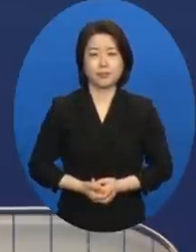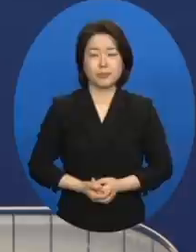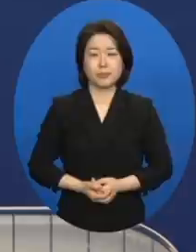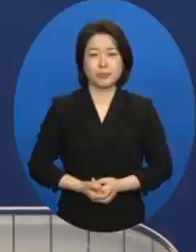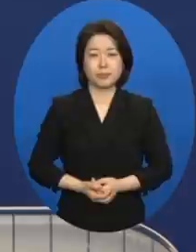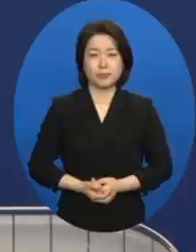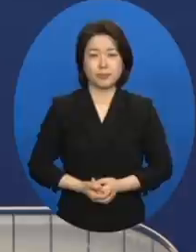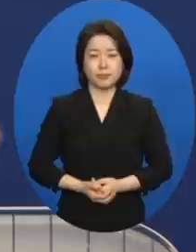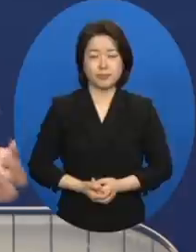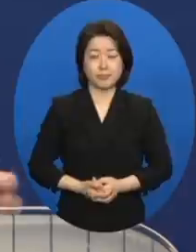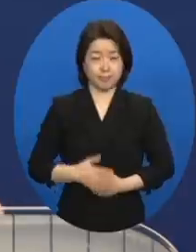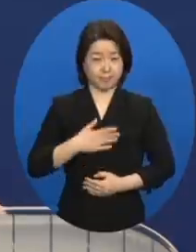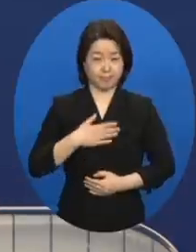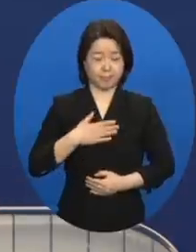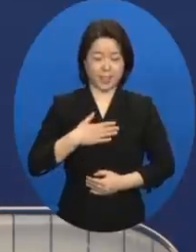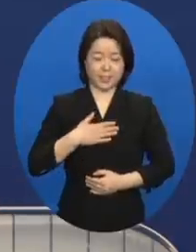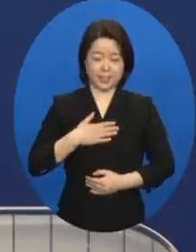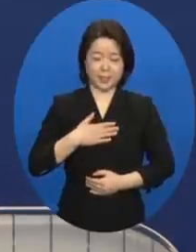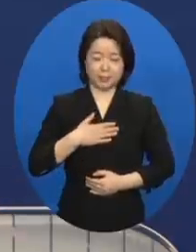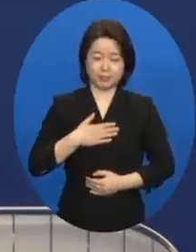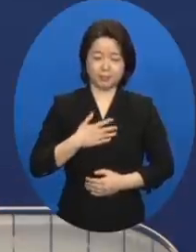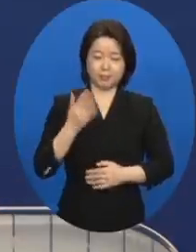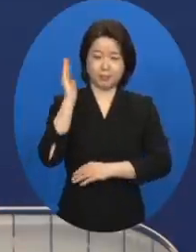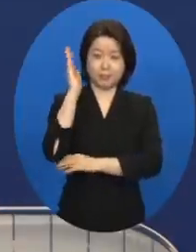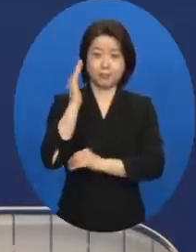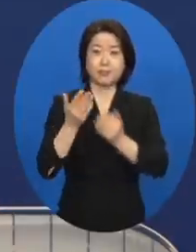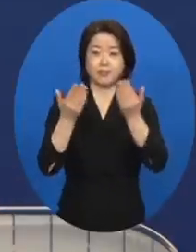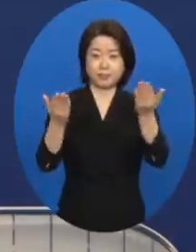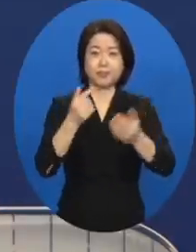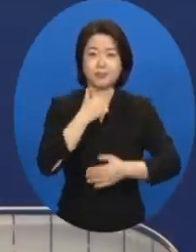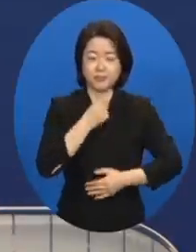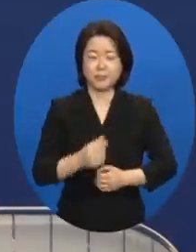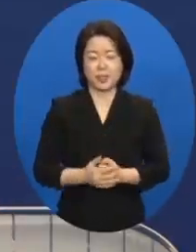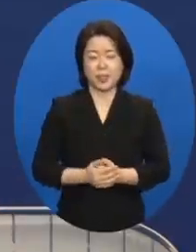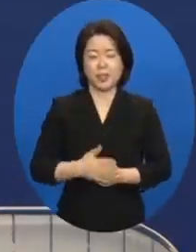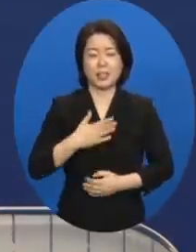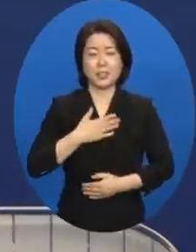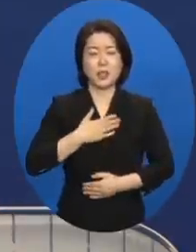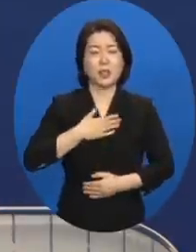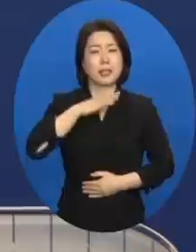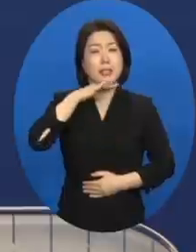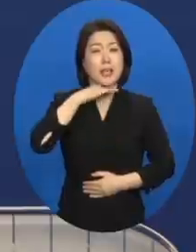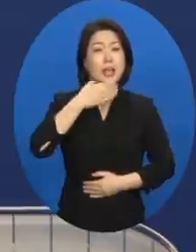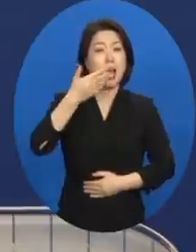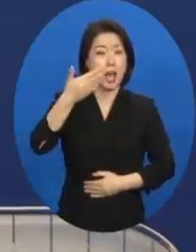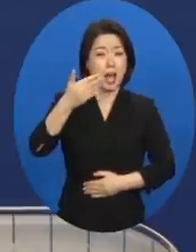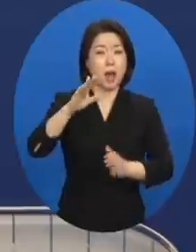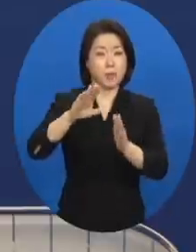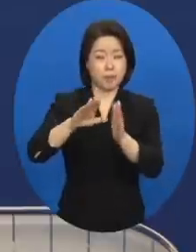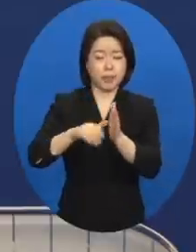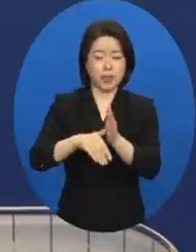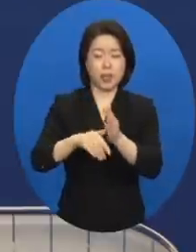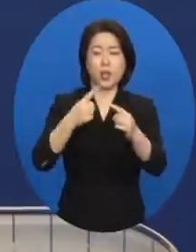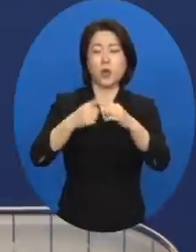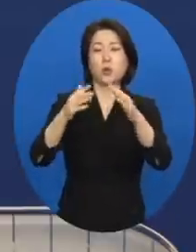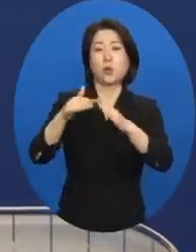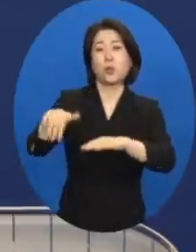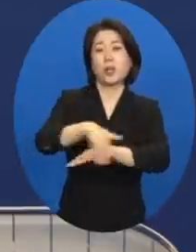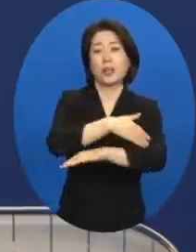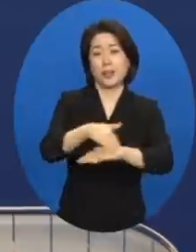제 얘기를 좀 할게요. 저는 9살 때 교회를 가게